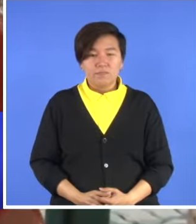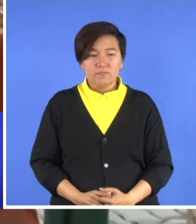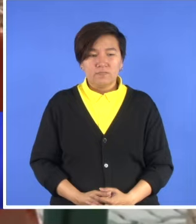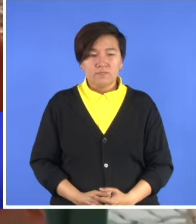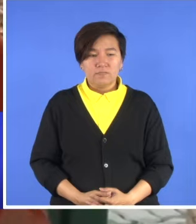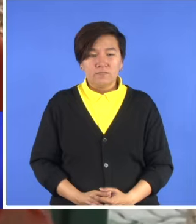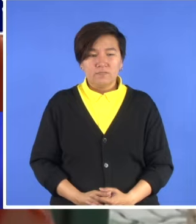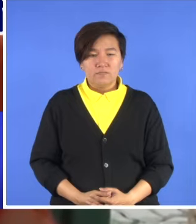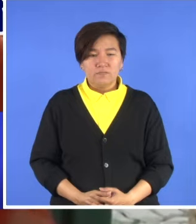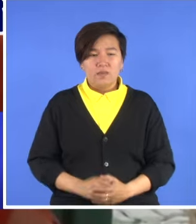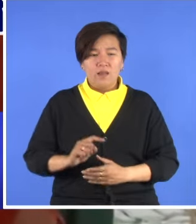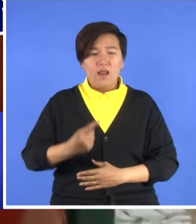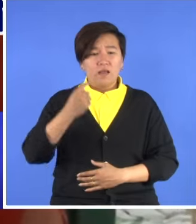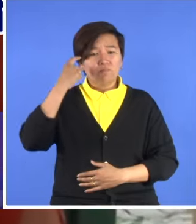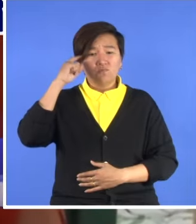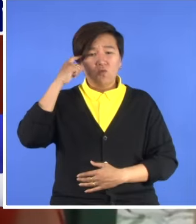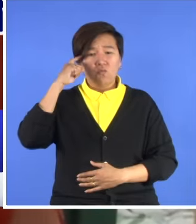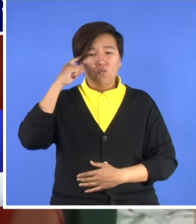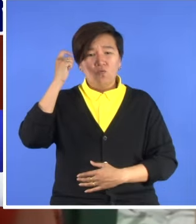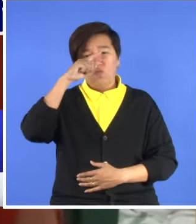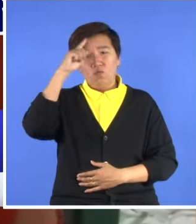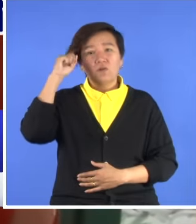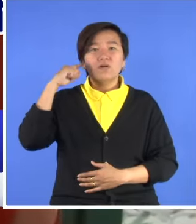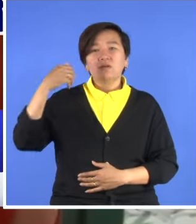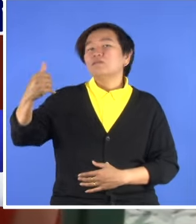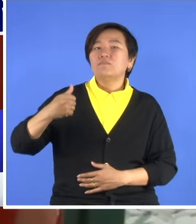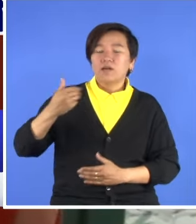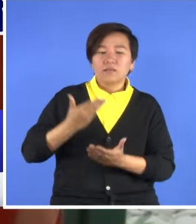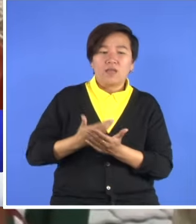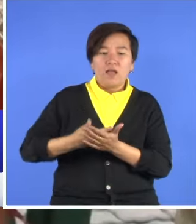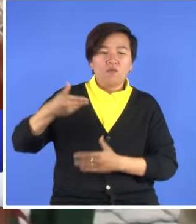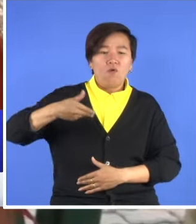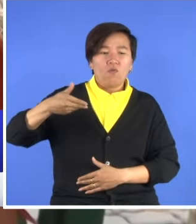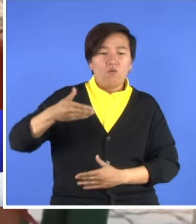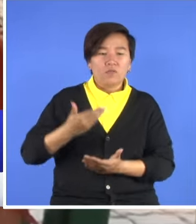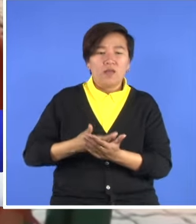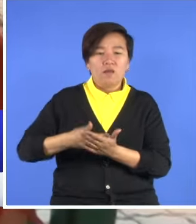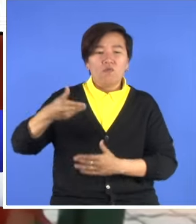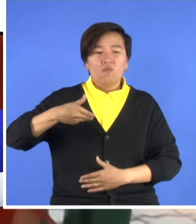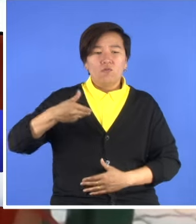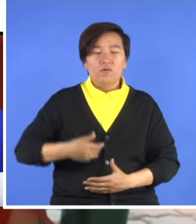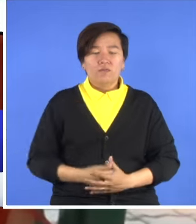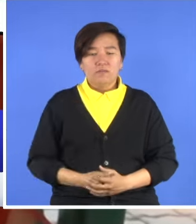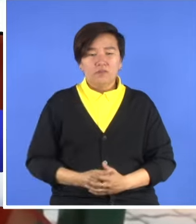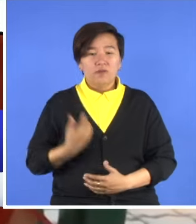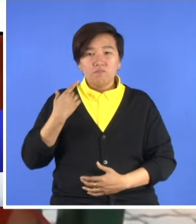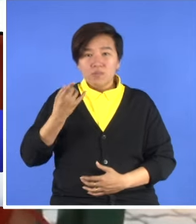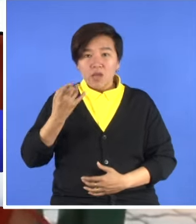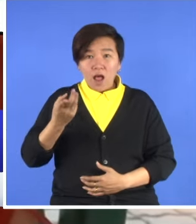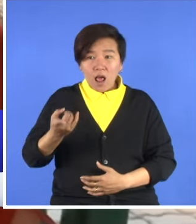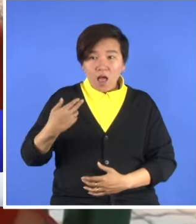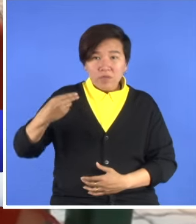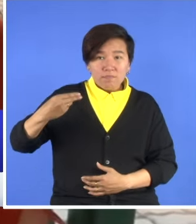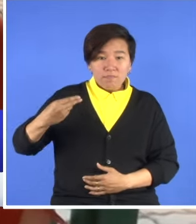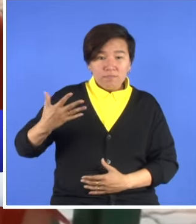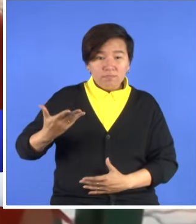แรกก็นึกว่าไม่มีอะไรตอนแรกก็ลงมาบอกว่าเนนขอตังค์หน่อยเนขอตังค์หน่อยเราตอนนั้นมันมีอะไรมีอาวุธอะไรมาปี้มาพวดเรา